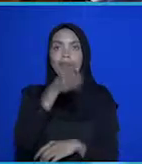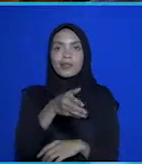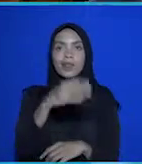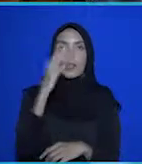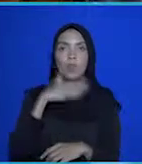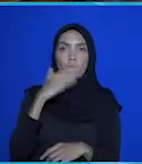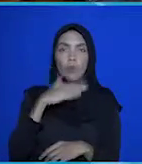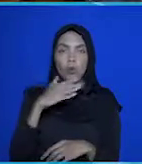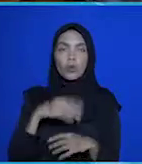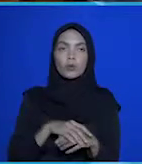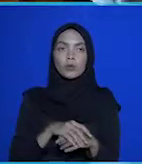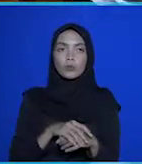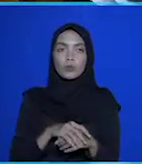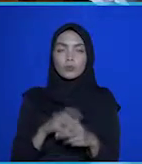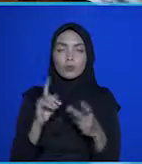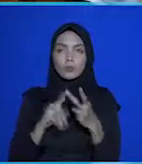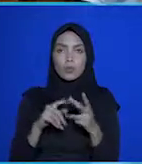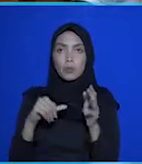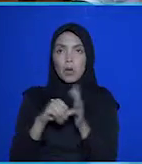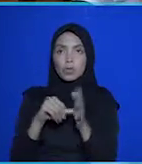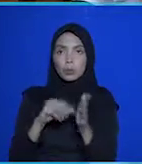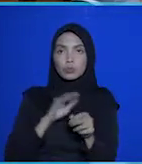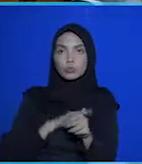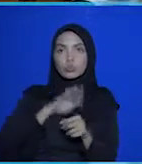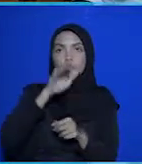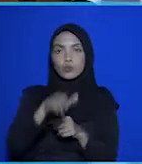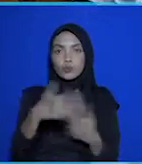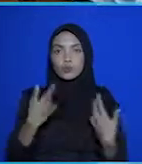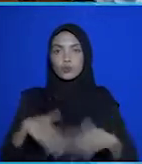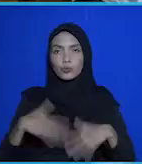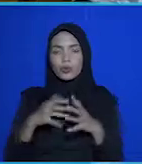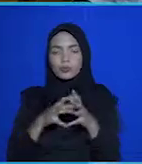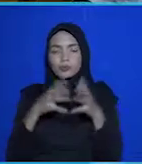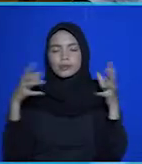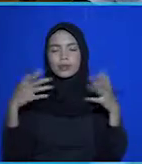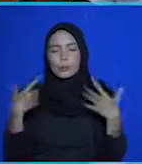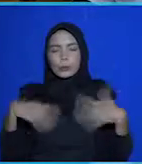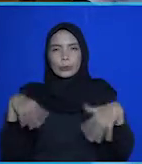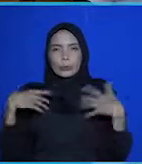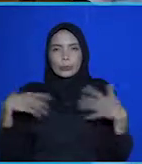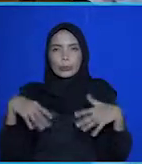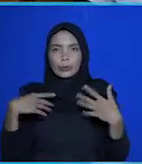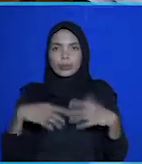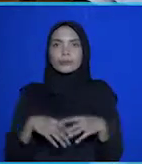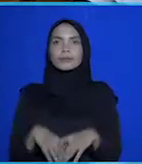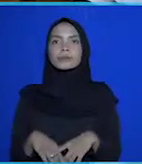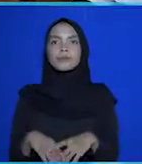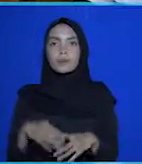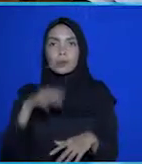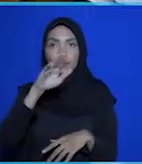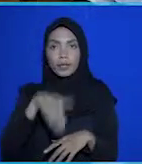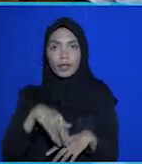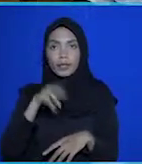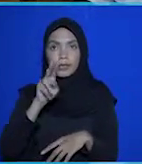dan mengirimkan bantuan yang luar biasa besarnya. Baik, selanjutnya saya